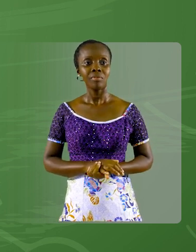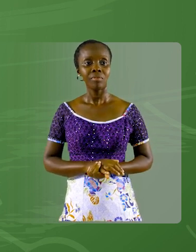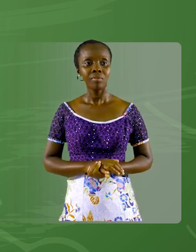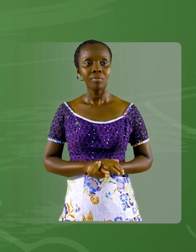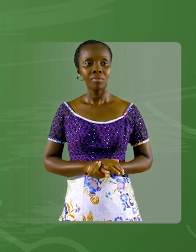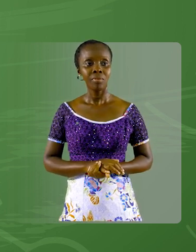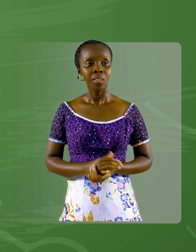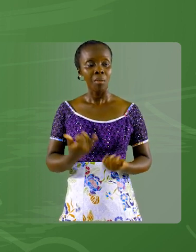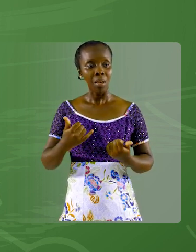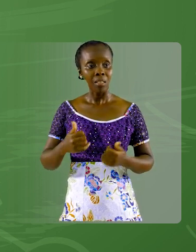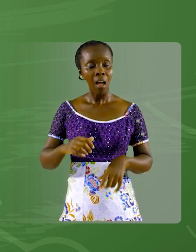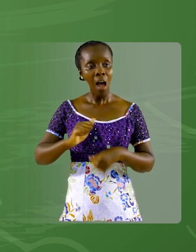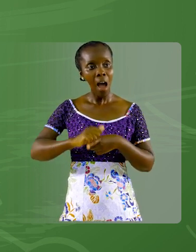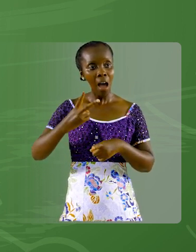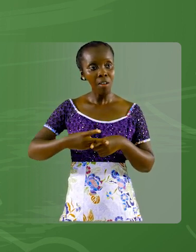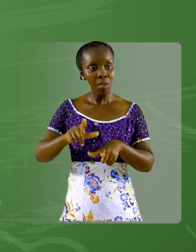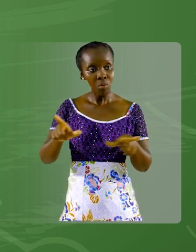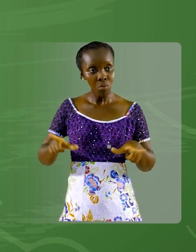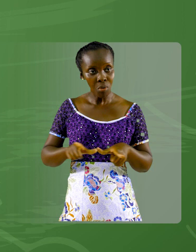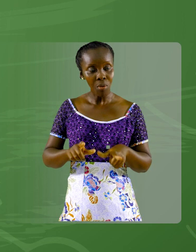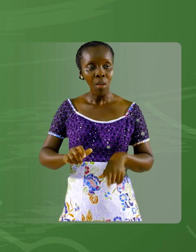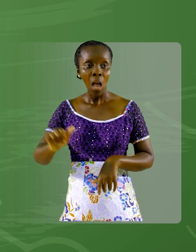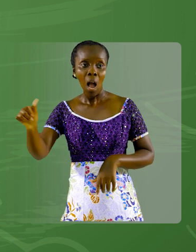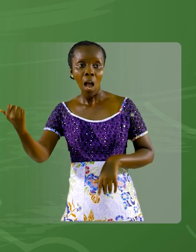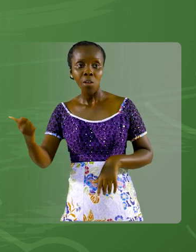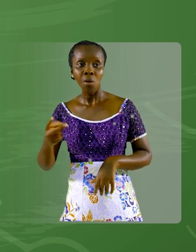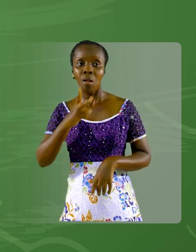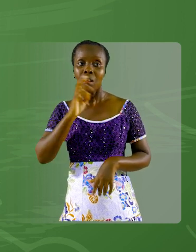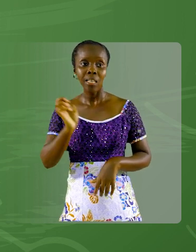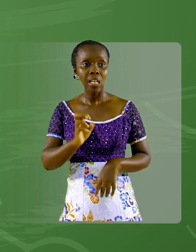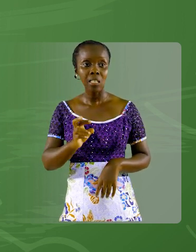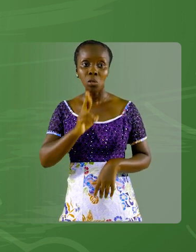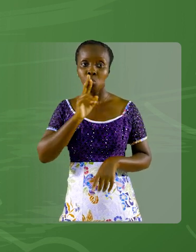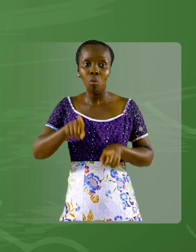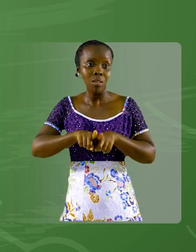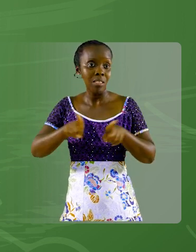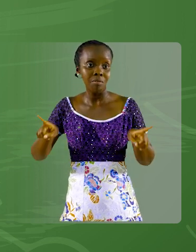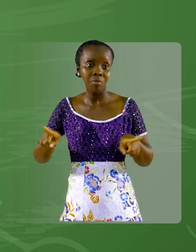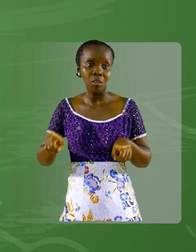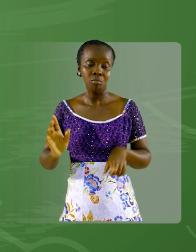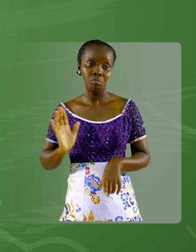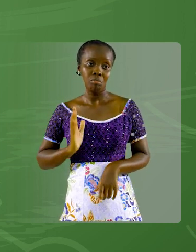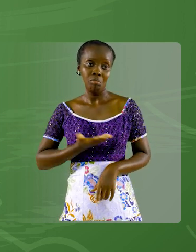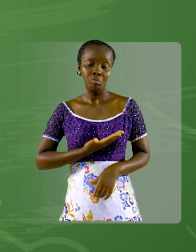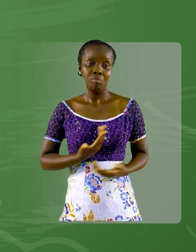Pour ce qui est du lieu, ailleurs, les réalités sont différentes des nôtres.